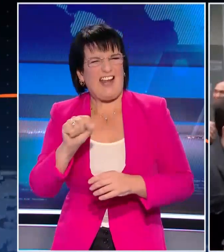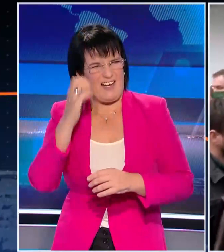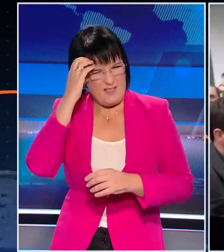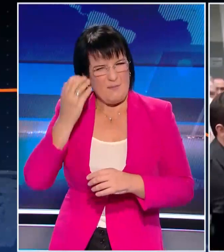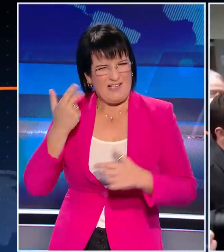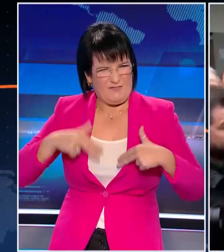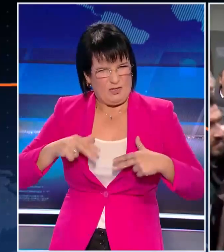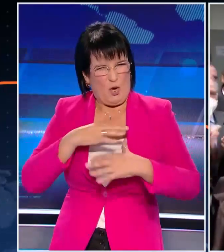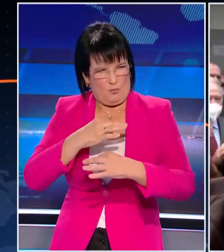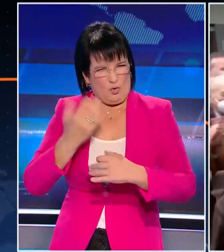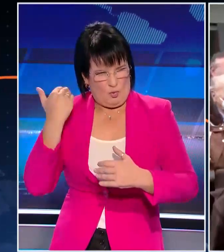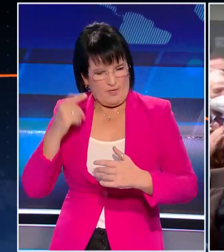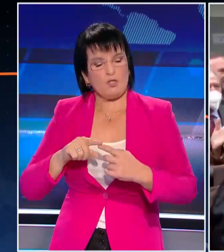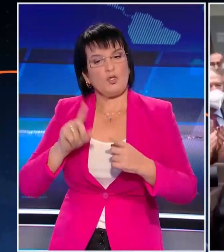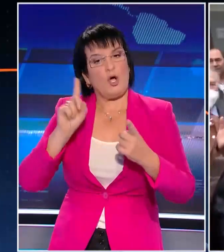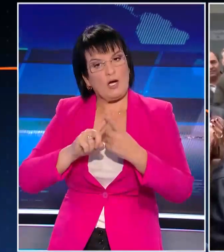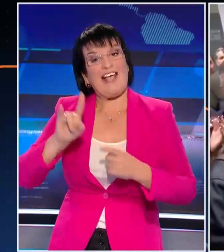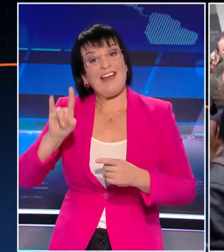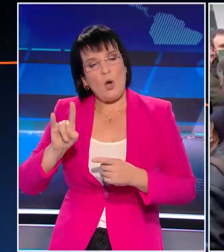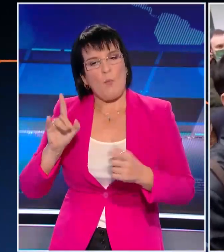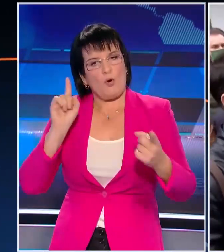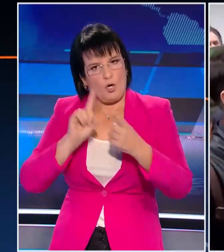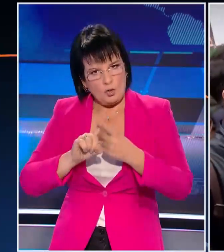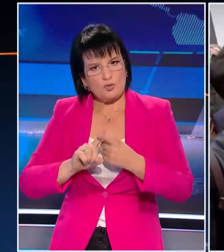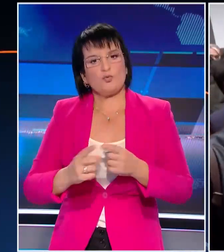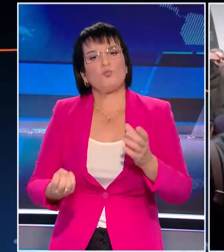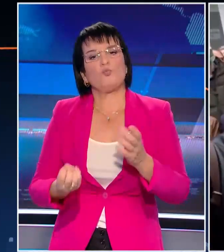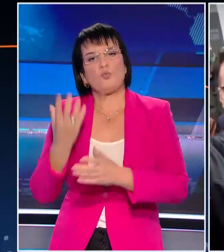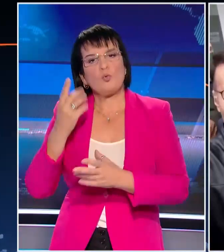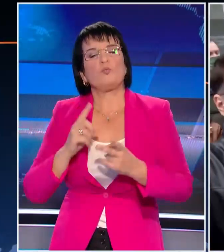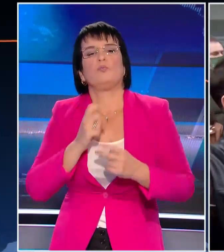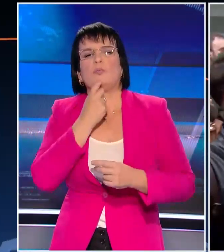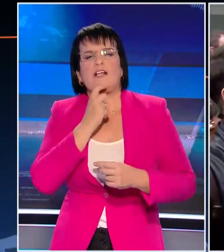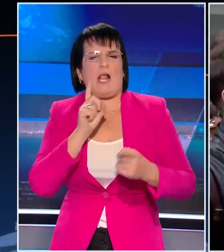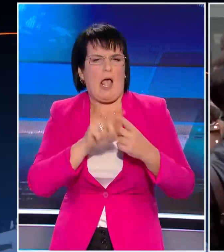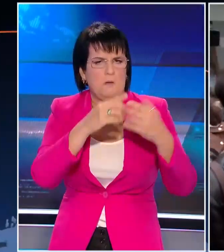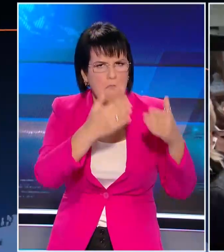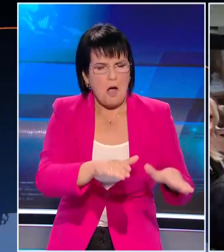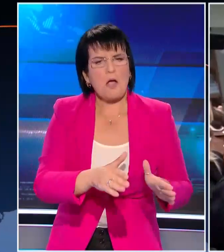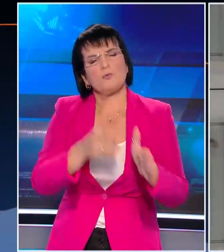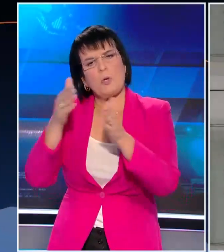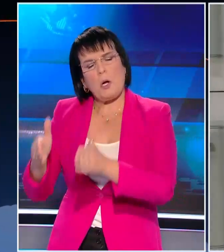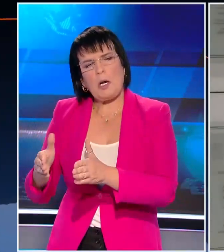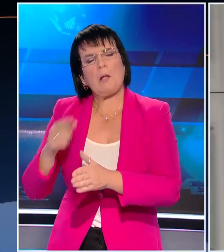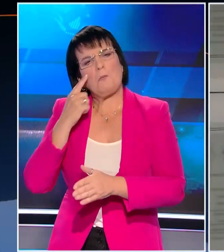Η συνάντηση χτες βράδυ στο γραφείο του με τον νέο πρόεδρο του ΣΥΡΙΖΑ, τον Στέφανο Κασελάκη,